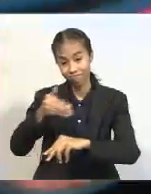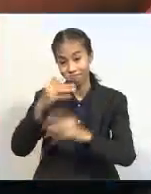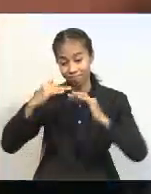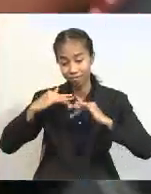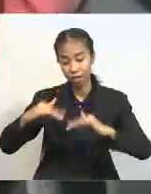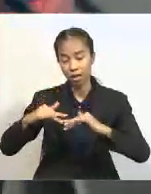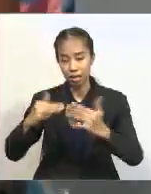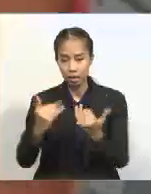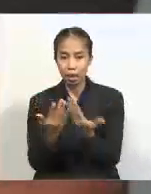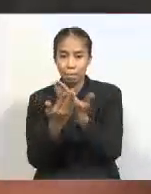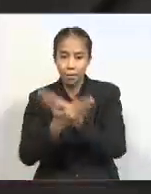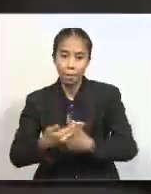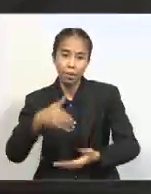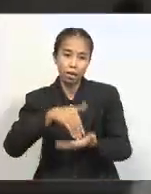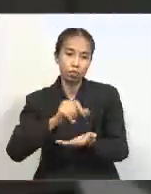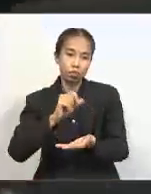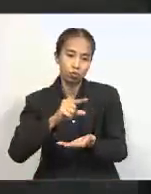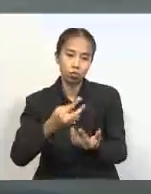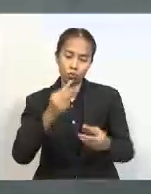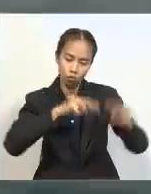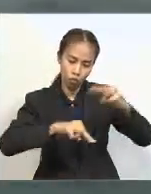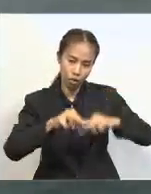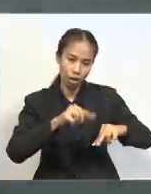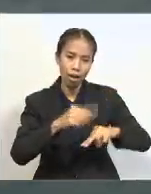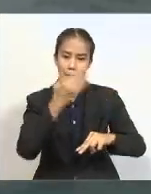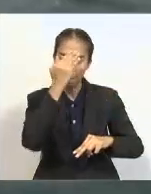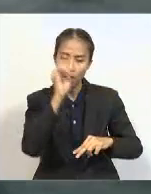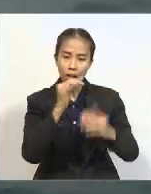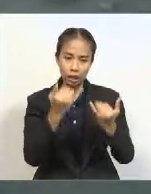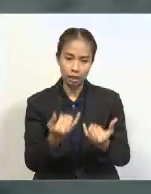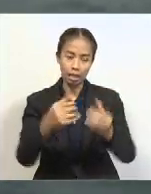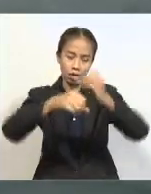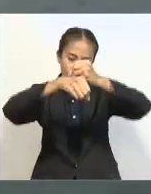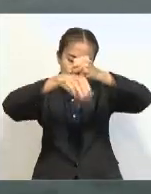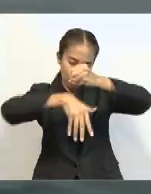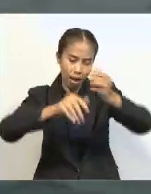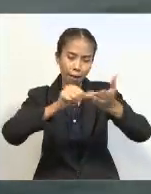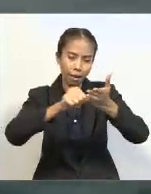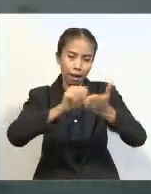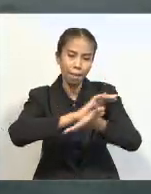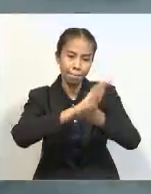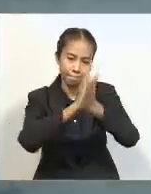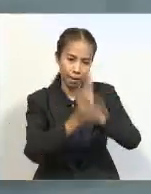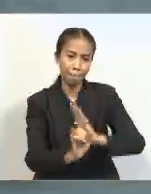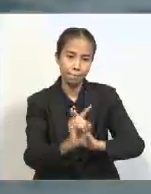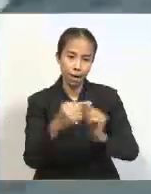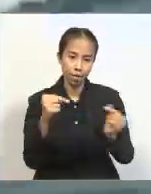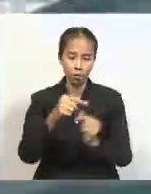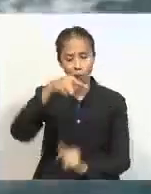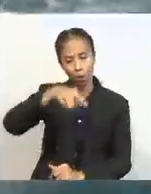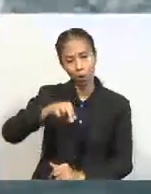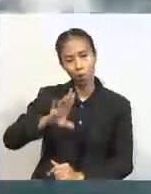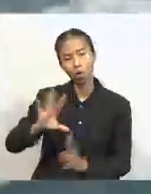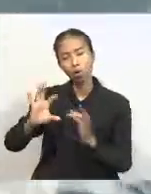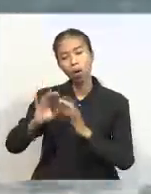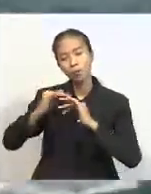ป็นศูนย์อำนวยการรักษาผลประโยชน์ของชาติทางทะเลหลังการปรับโครงสร้างใหม่ภายใต้พระราชบัญญัติการรักษาผลประโยชน์ของชาติทางทะ